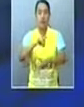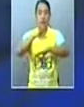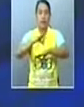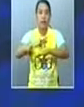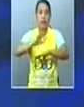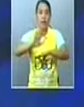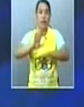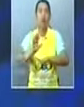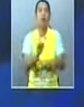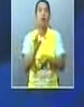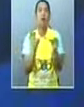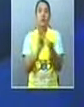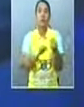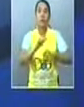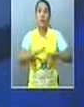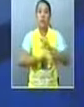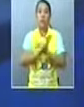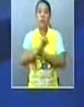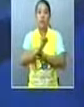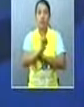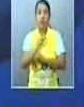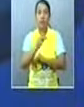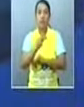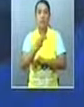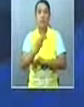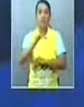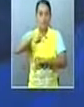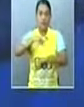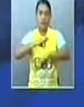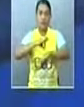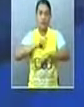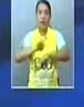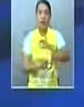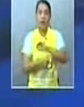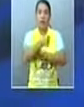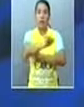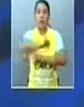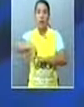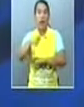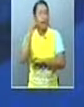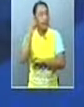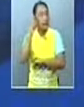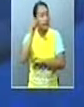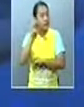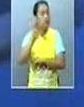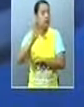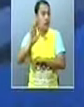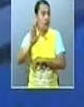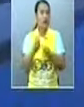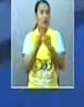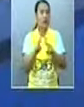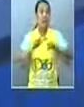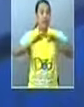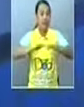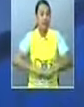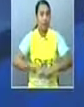าเนี่ยอยู่ที่ระดับ 211,000 ตำแหน่งนะคะถือว่าดีกว่าที่คาดการแต่ว่าปรับตัวลดลงจากเดือนก่อนหน้าเ